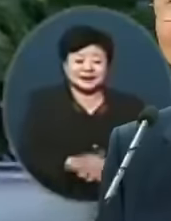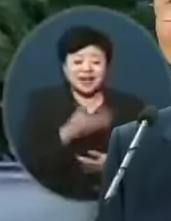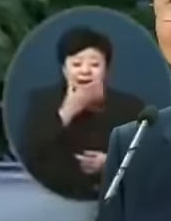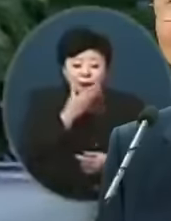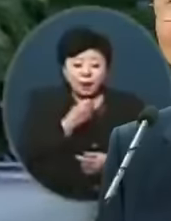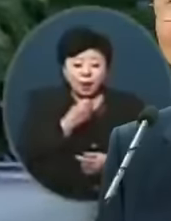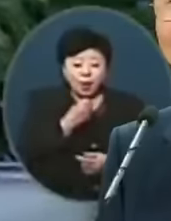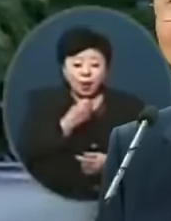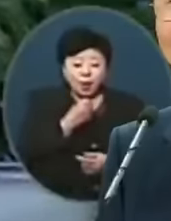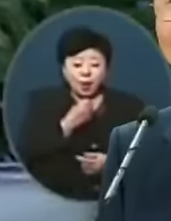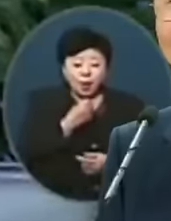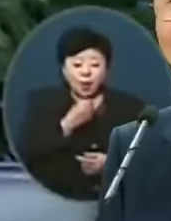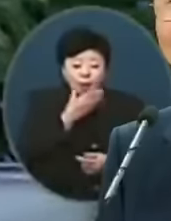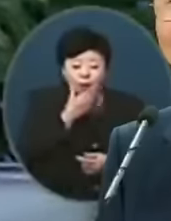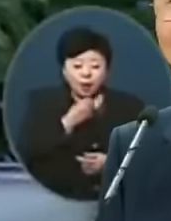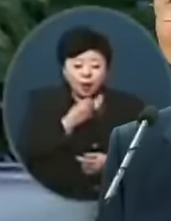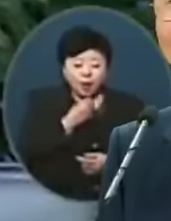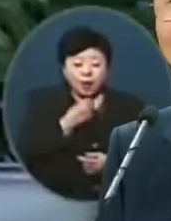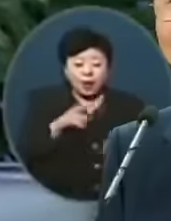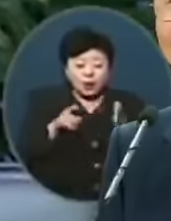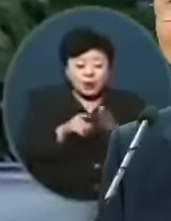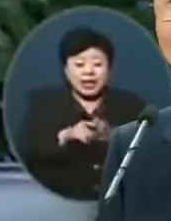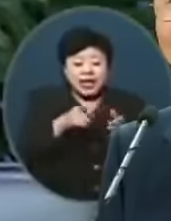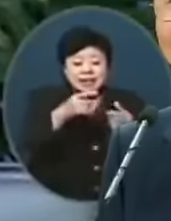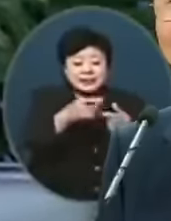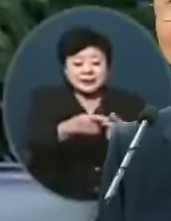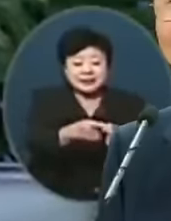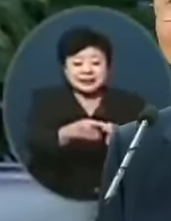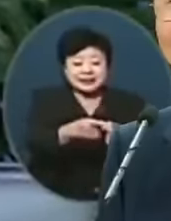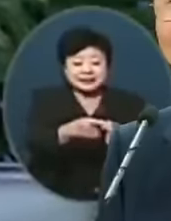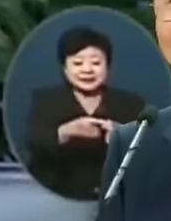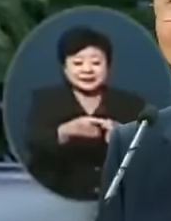행복을 하기 위해서는 첫째,